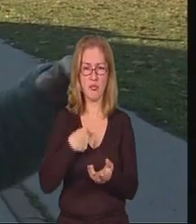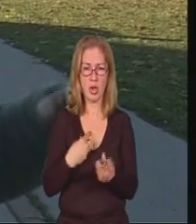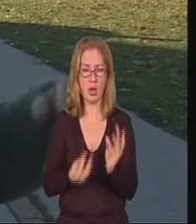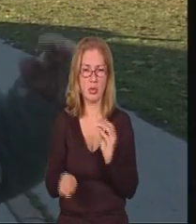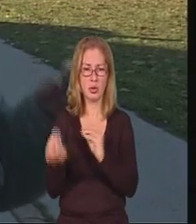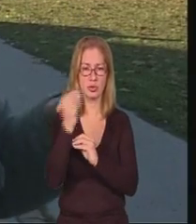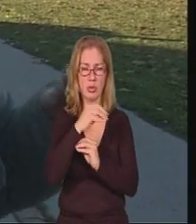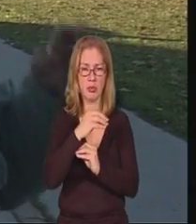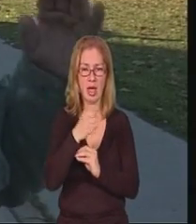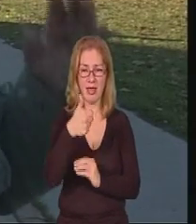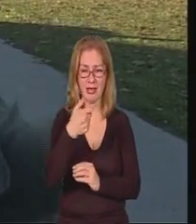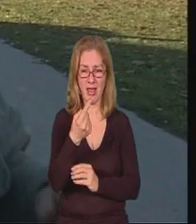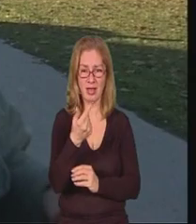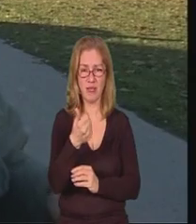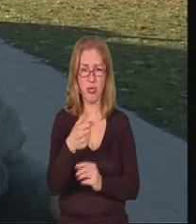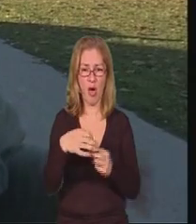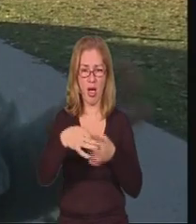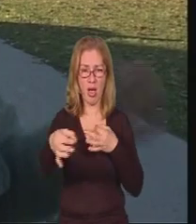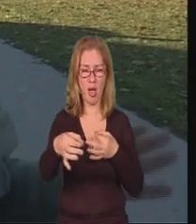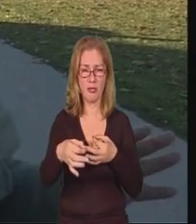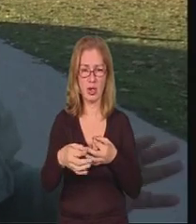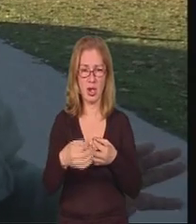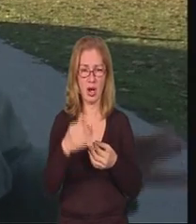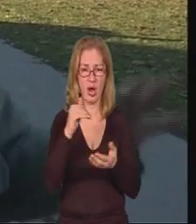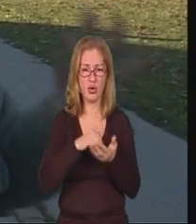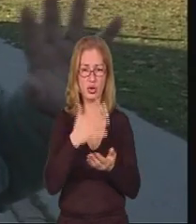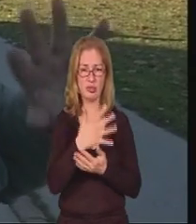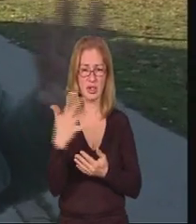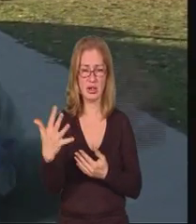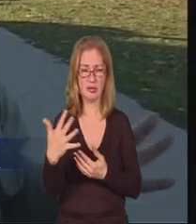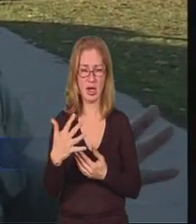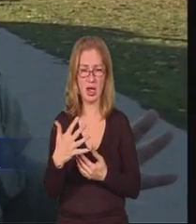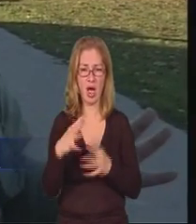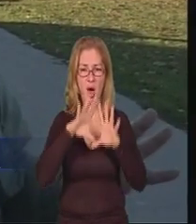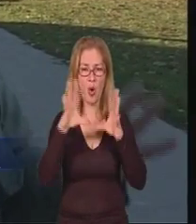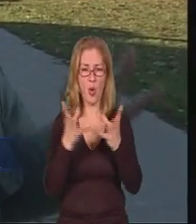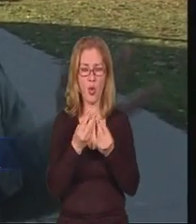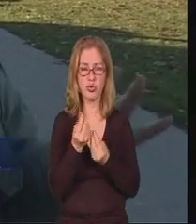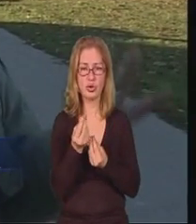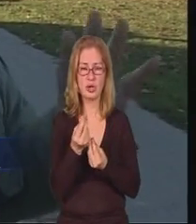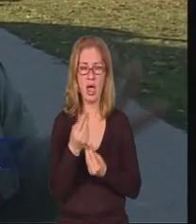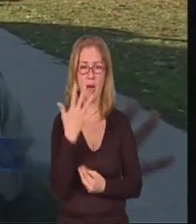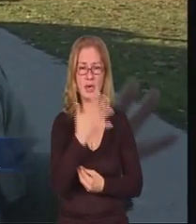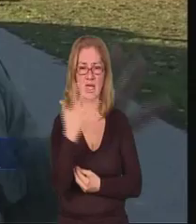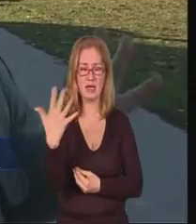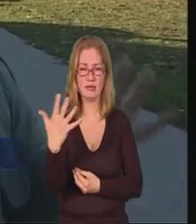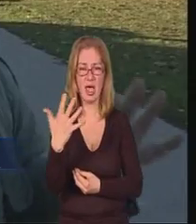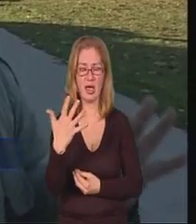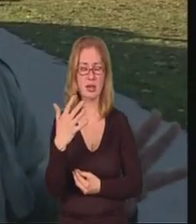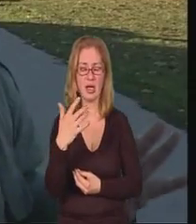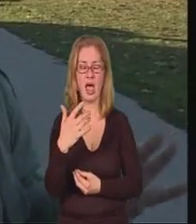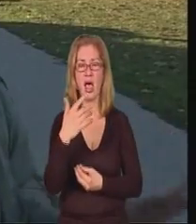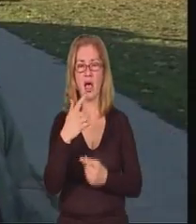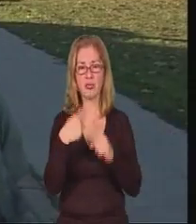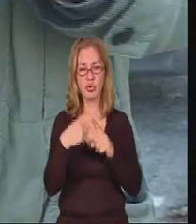Mi plaćamo kartu za kilometar i po i za 3 kilometra još 55 dinara, što znači ukupno iznosi